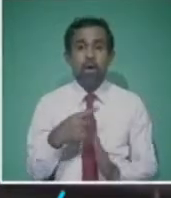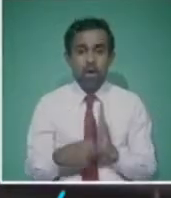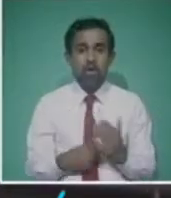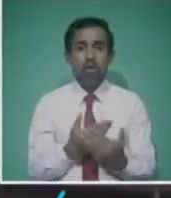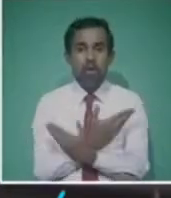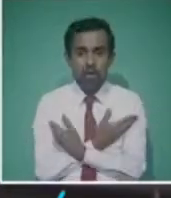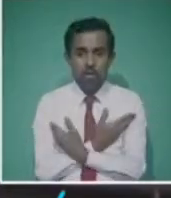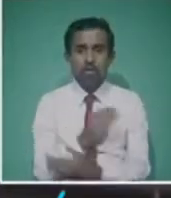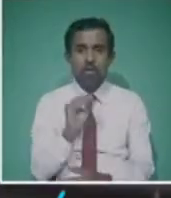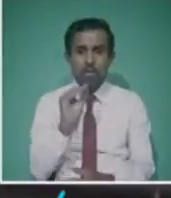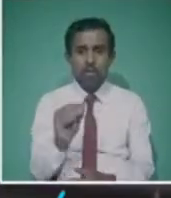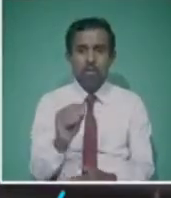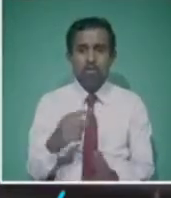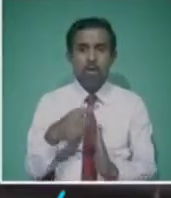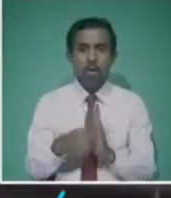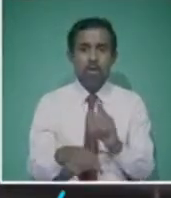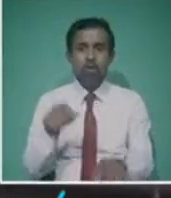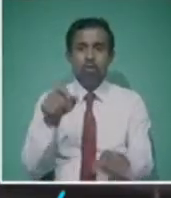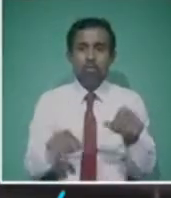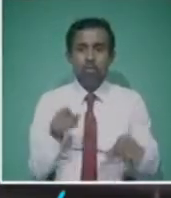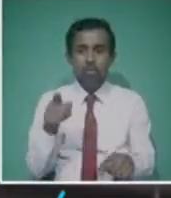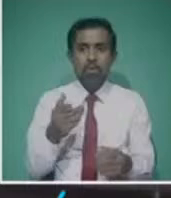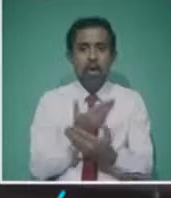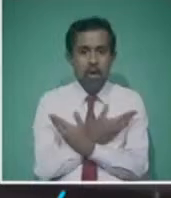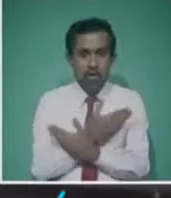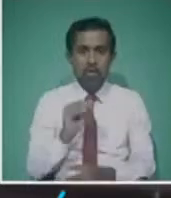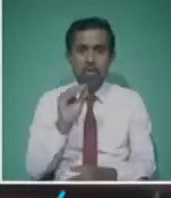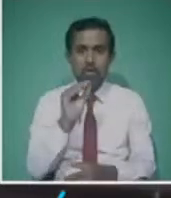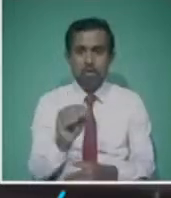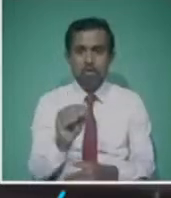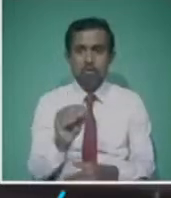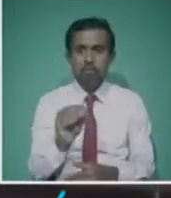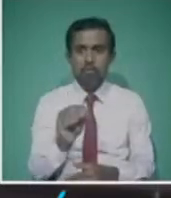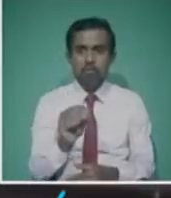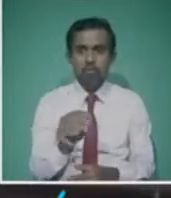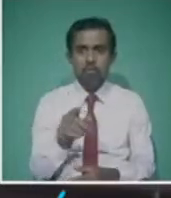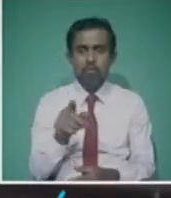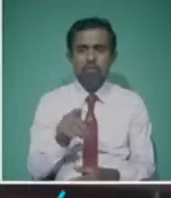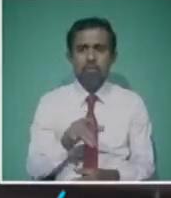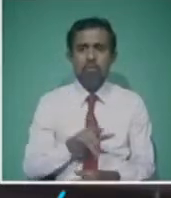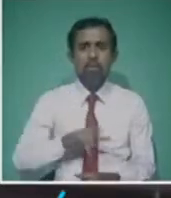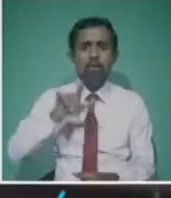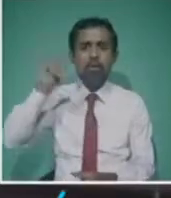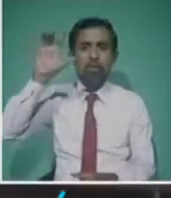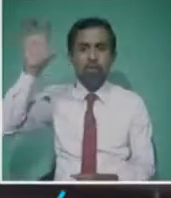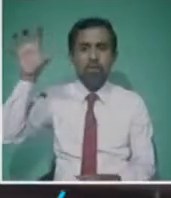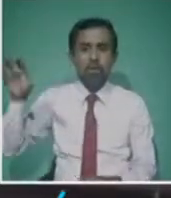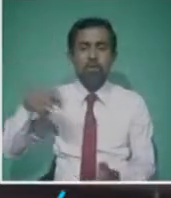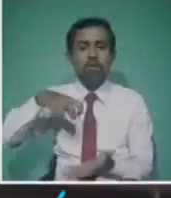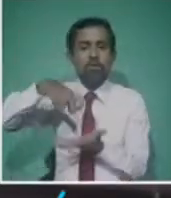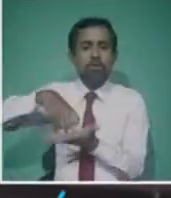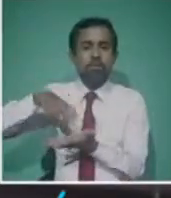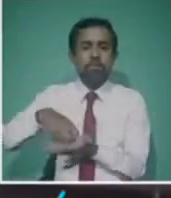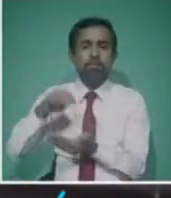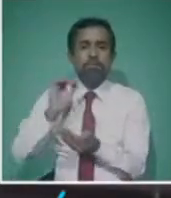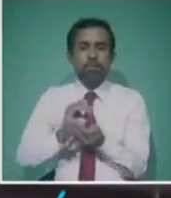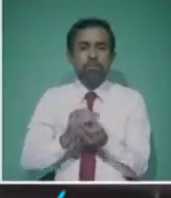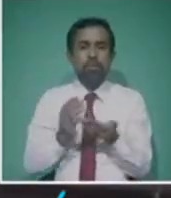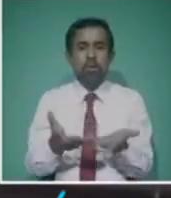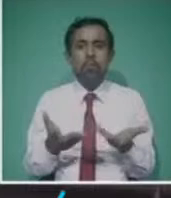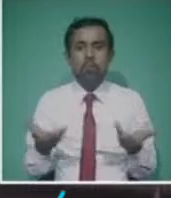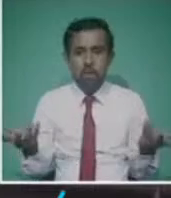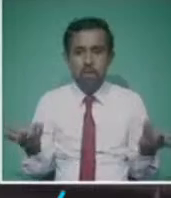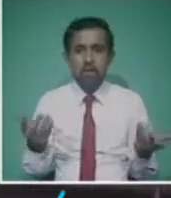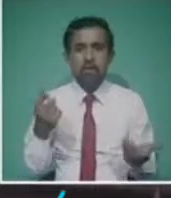නම් රටේ ජනතාවට ආදරේ නම් ඔය එහෙම රටවල් වල පුරෝසි බවයි තියාගෙන ඕක කරන්න බෑ